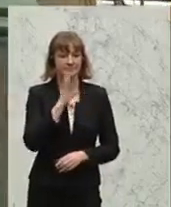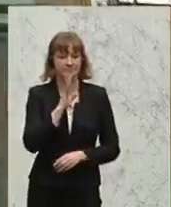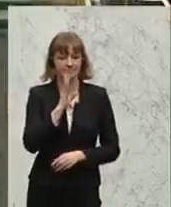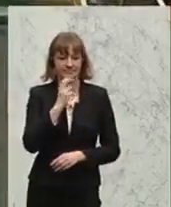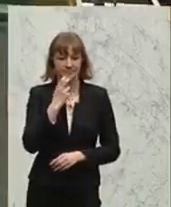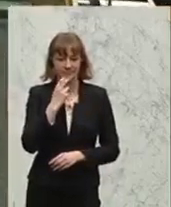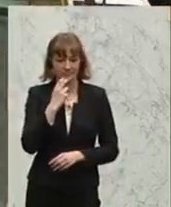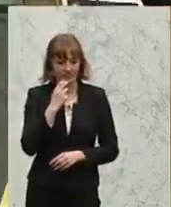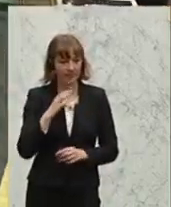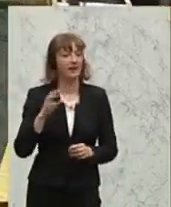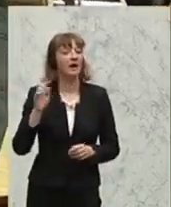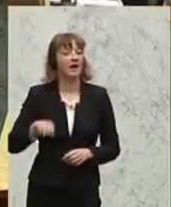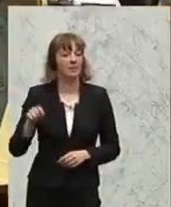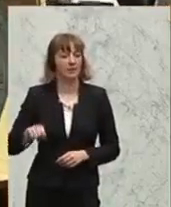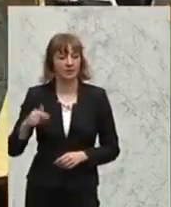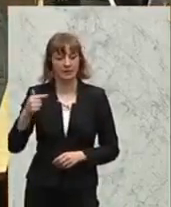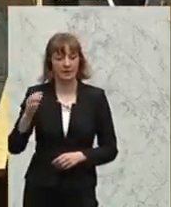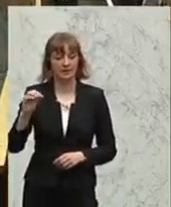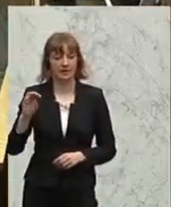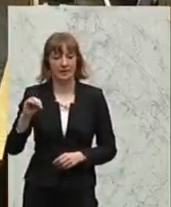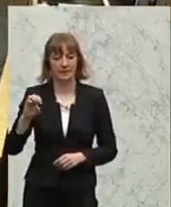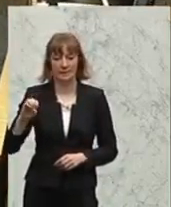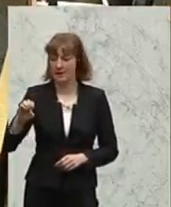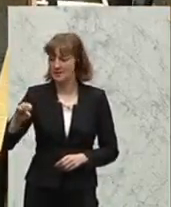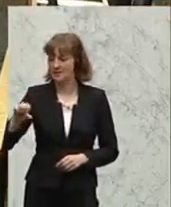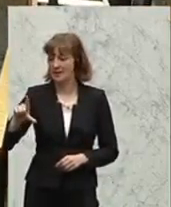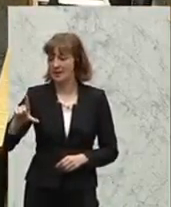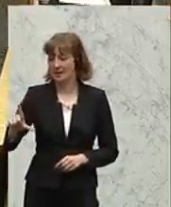kämpfen und hätten mehr Wertschätzung verdient, sagt er in Richtung des Bundeskanzlers.